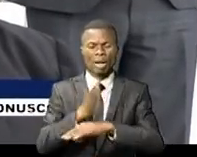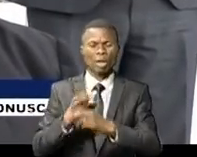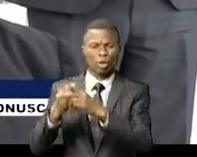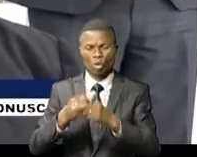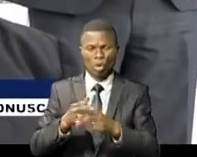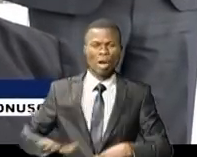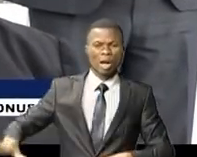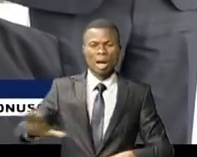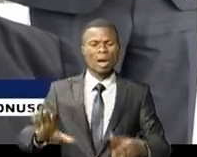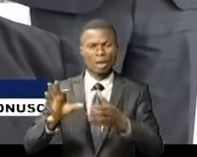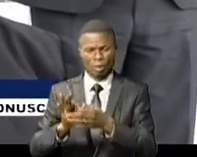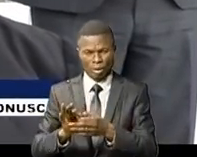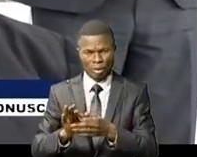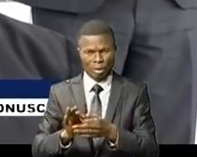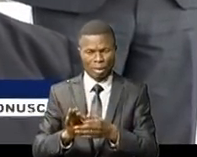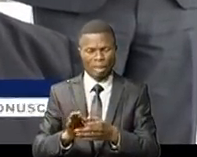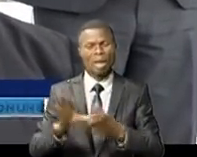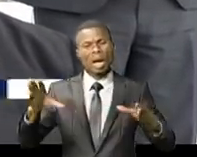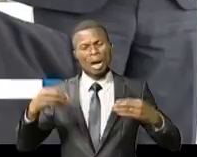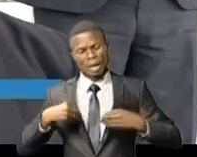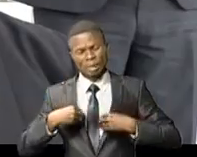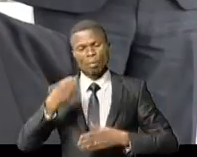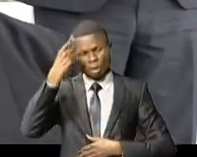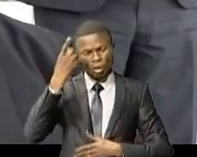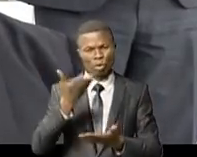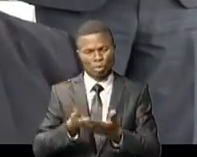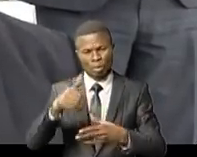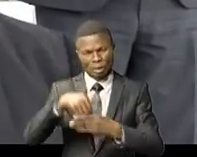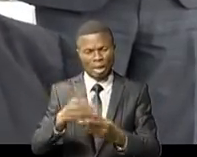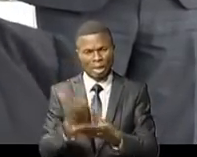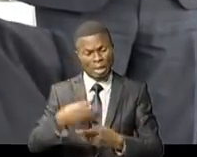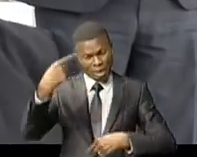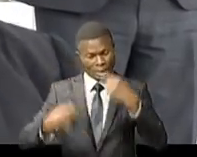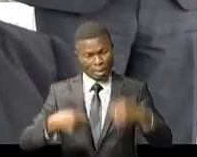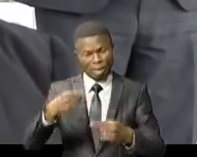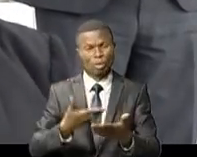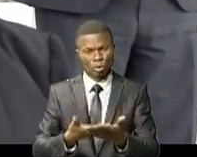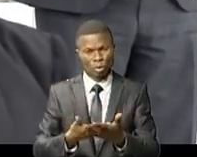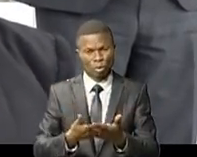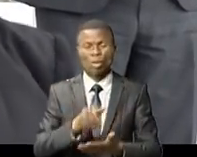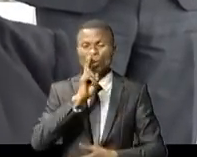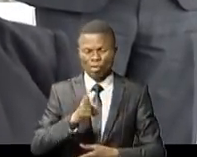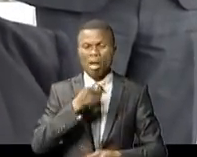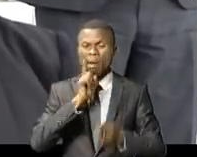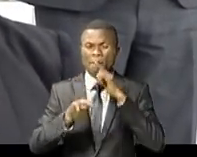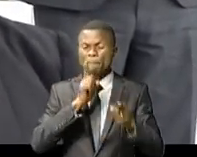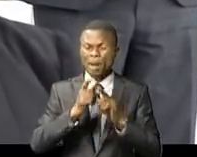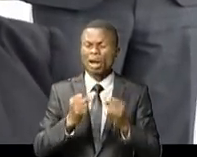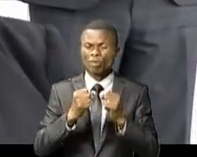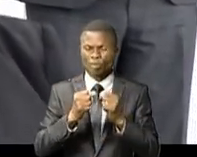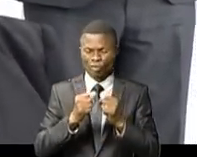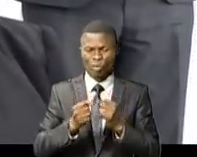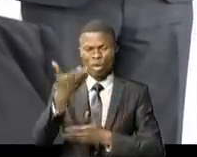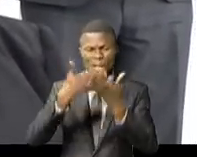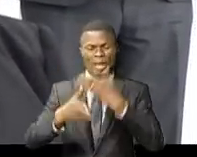sécurité apprécient et comprennent des discussions, parce que nous avons vraiment eu des discussions et des échanges